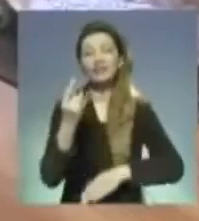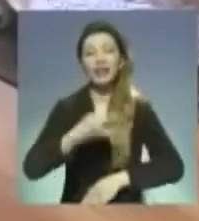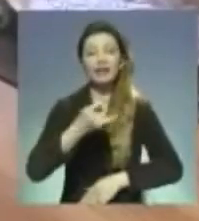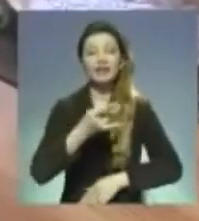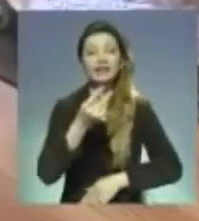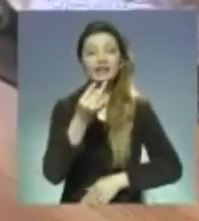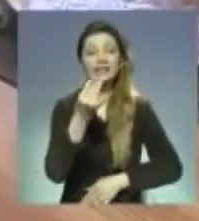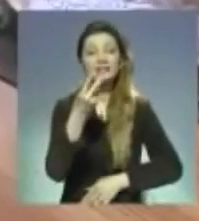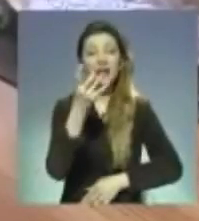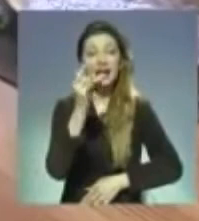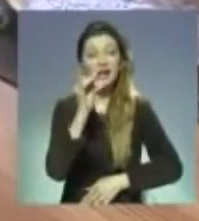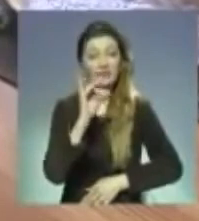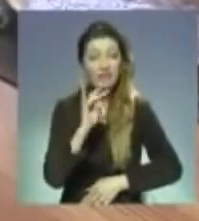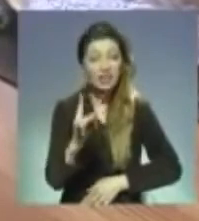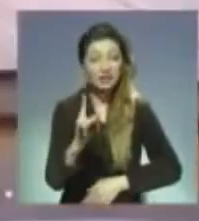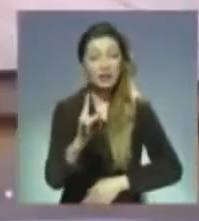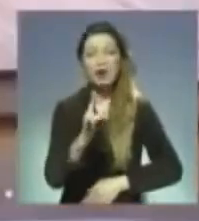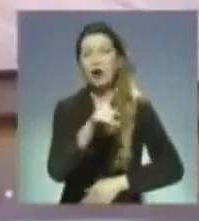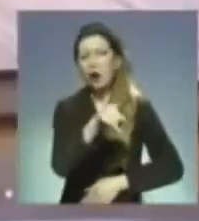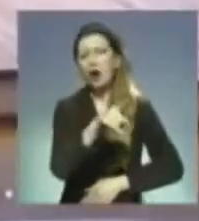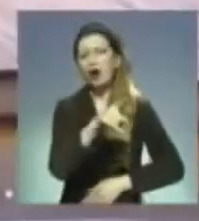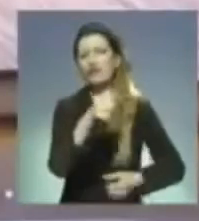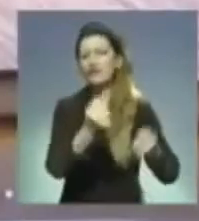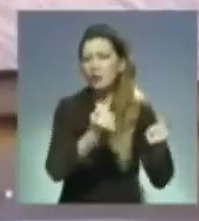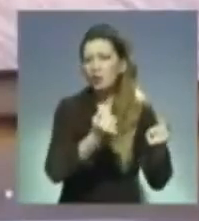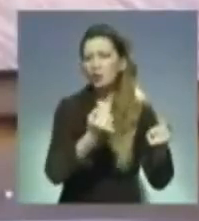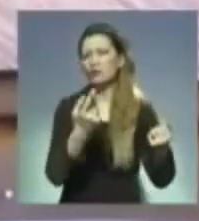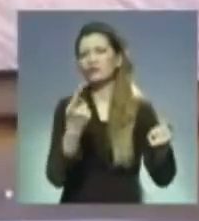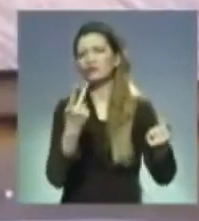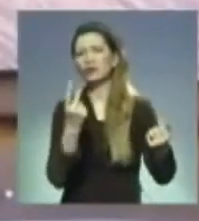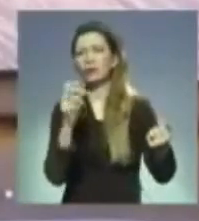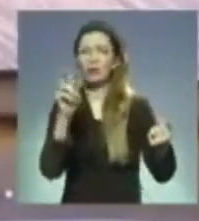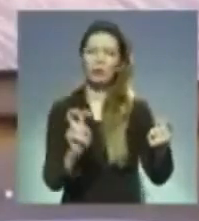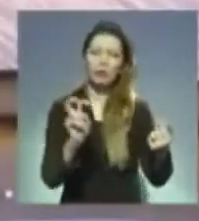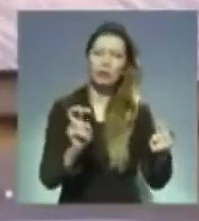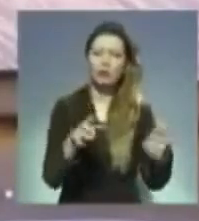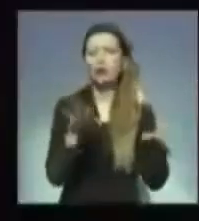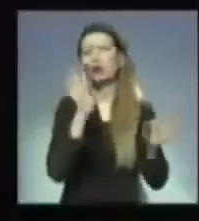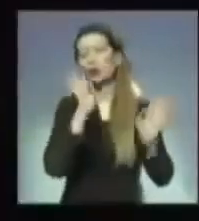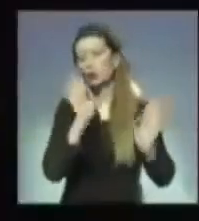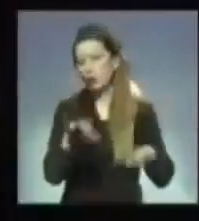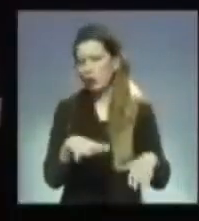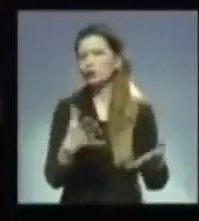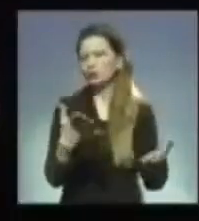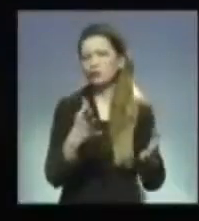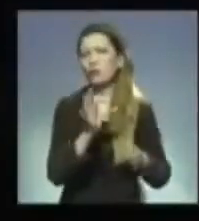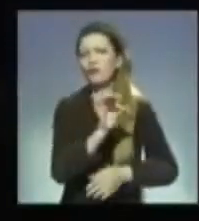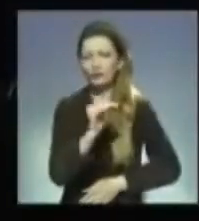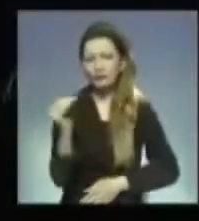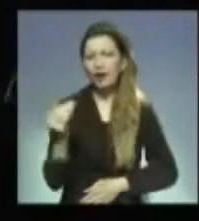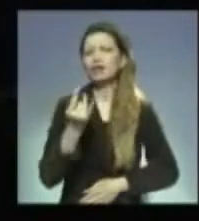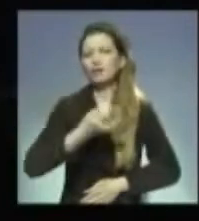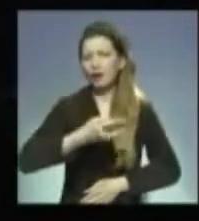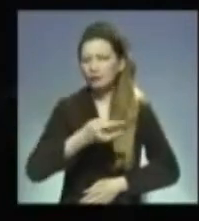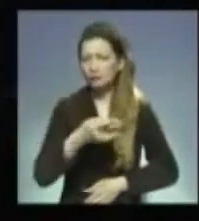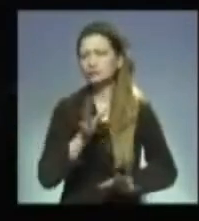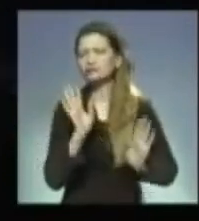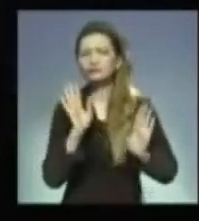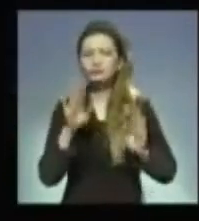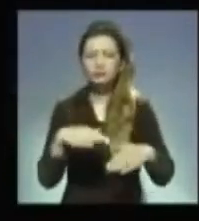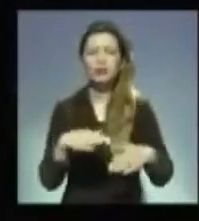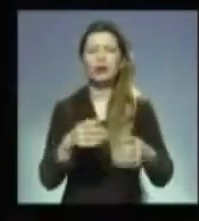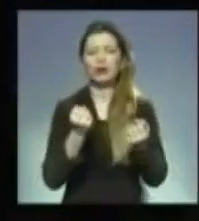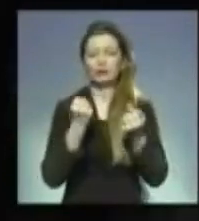с водителем был пассажир, но значения этому Анастасия не придала. Сервис вроде как официальный. Забеспокоилась, когда